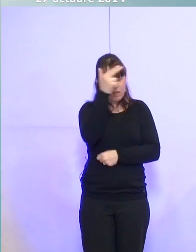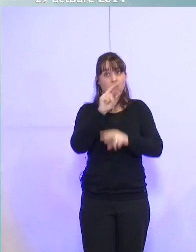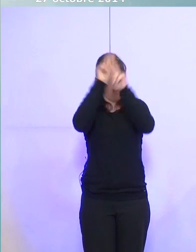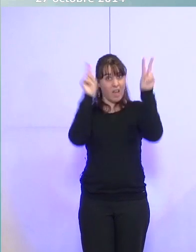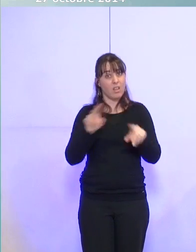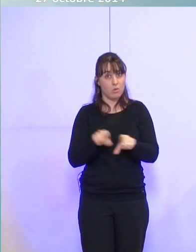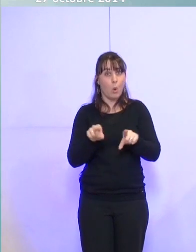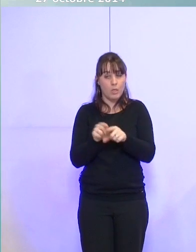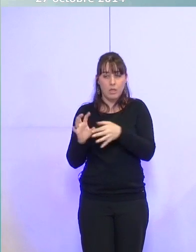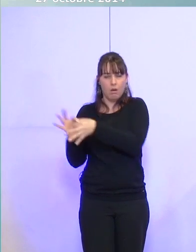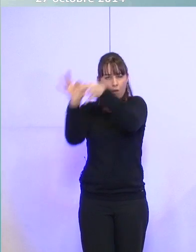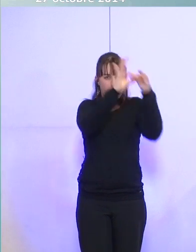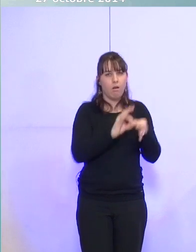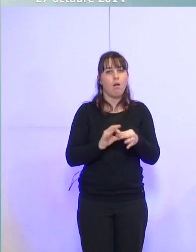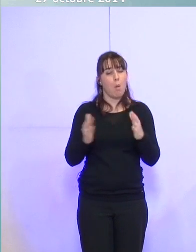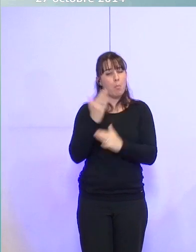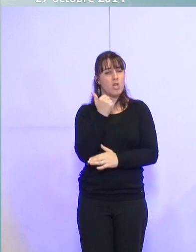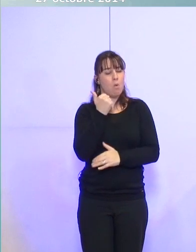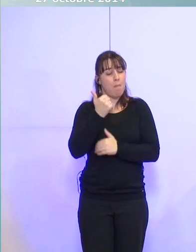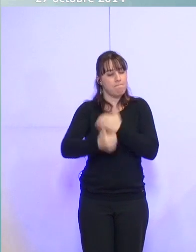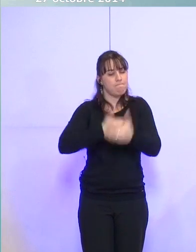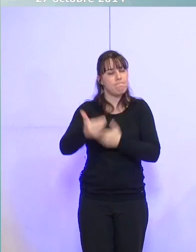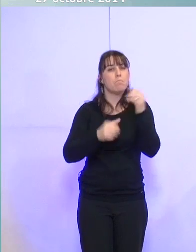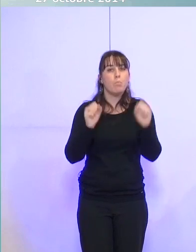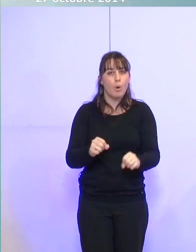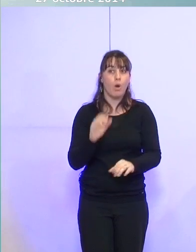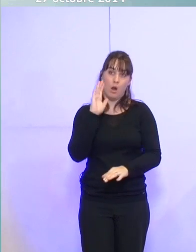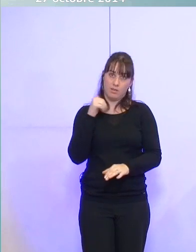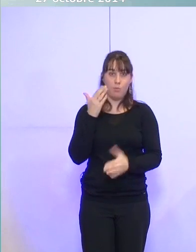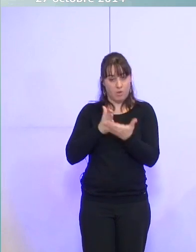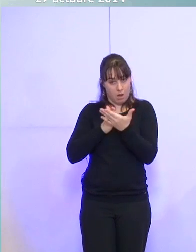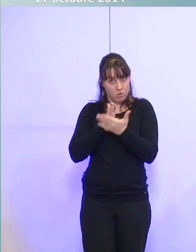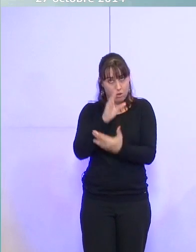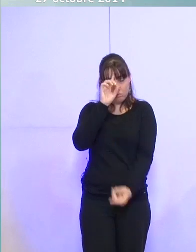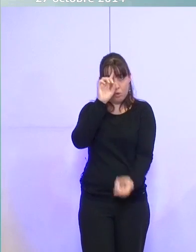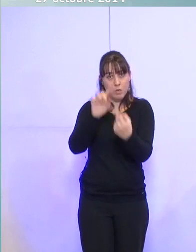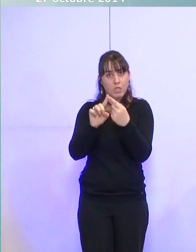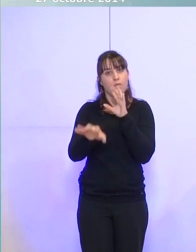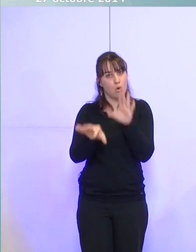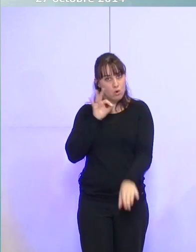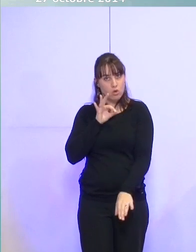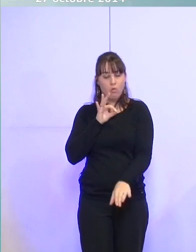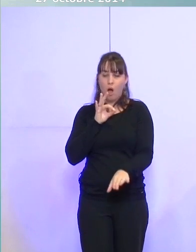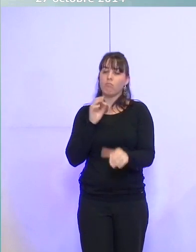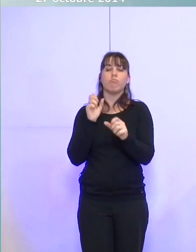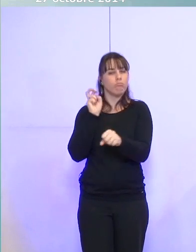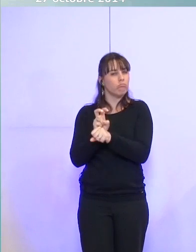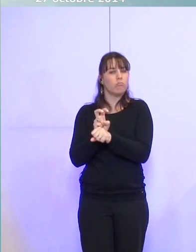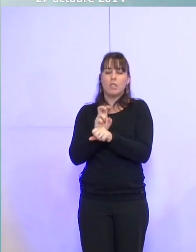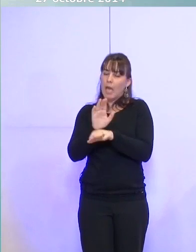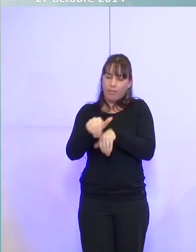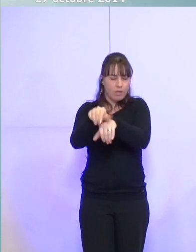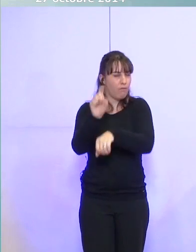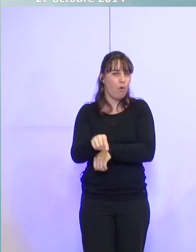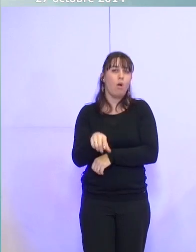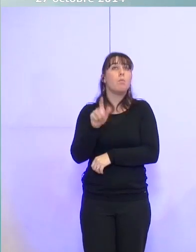internationaux, qui les amènent à faire avancer leurs projets. Donc c'est bien dans ce sens-là que nous avons choisi de conserver cet outil, que le chemin